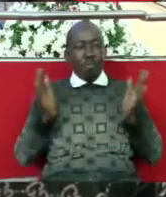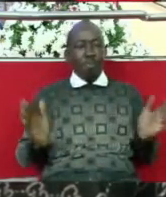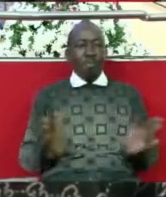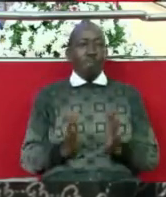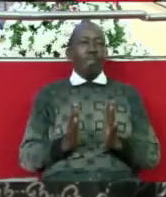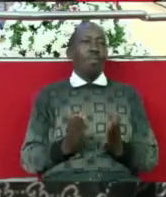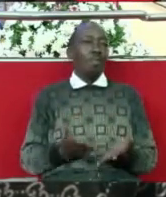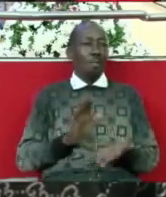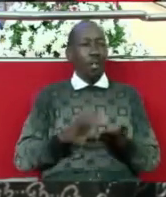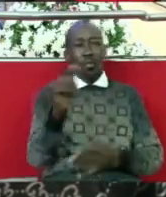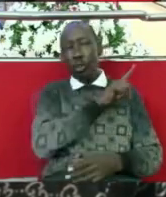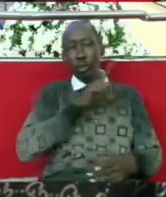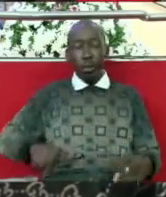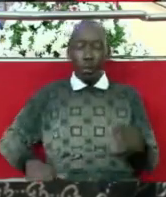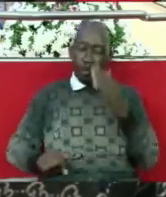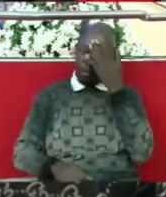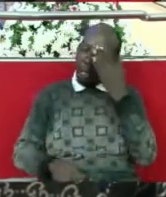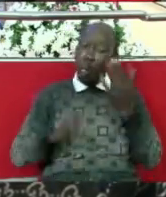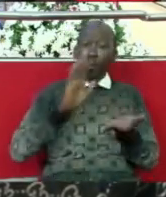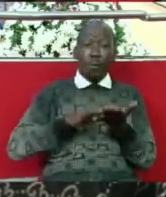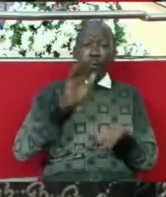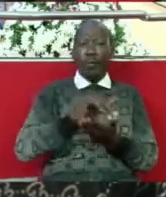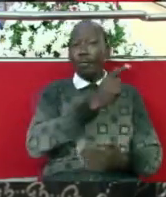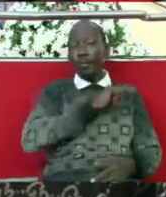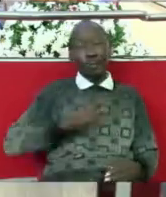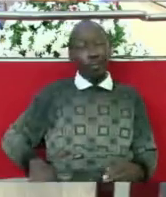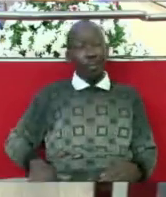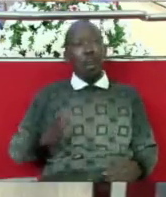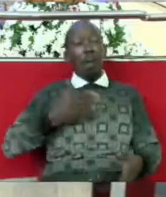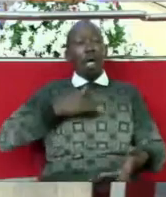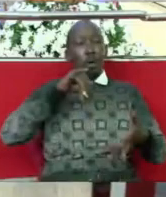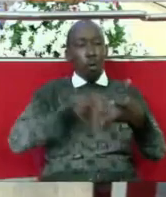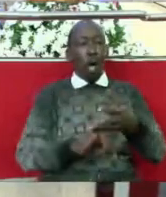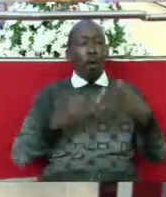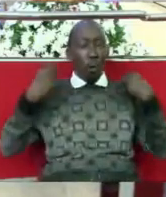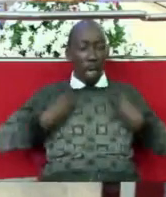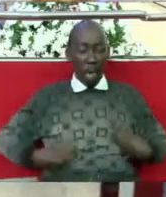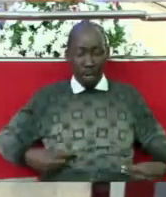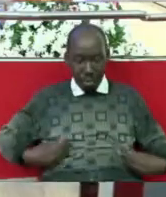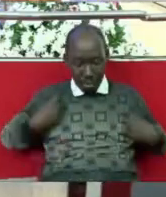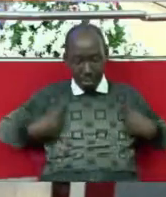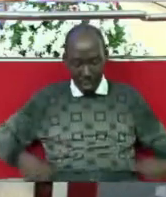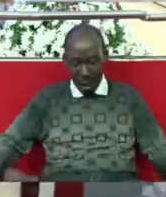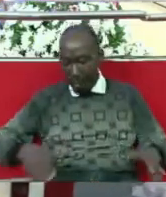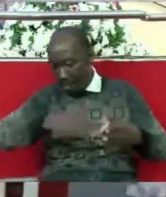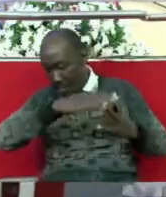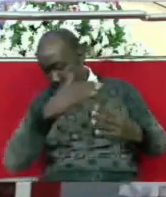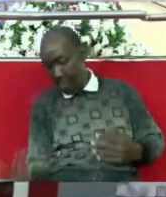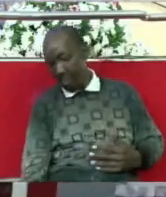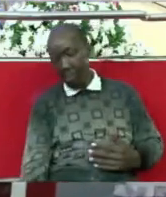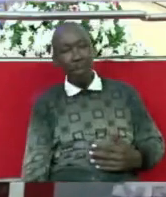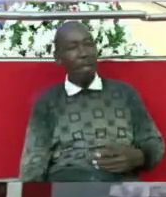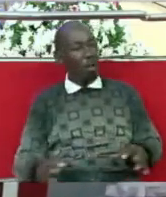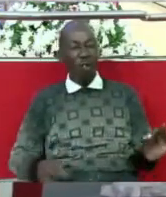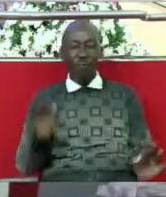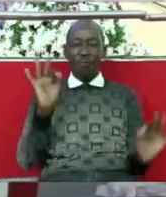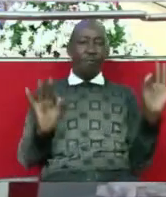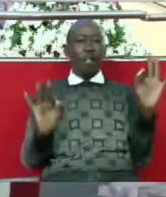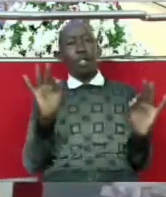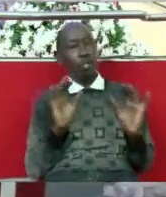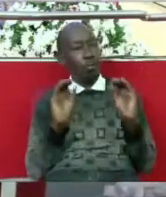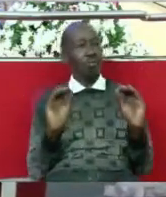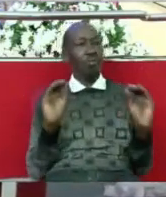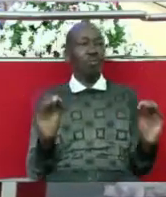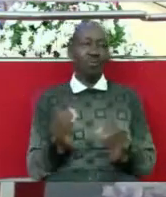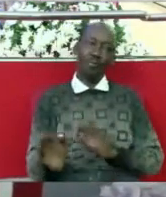Yesu asifiwe. Bwana asifiwe. Amen. My wife wears long dresses. She is not in fashion anymore. Bibi yangu